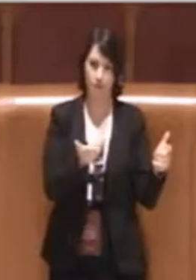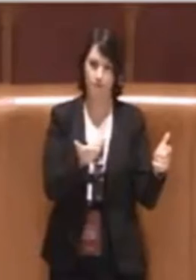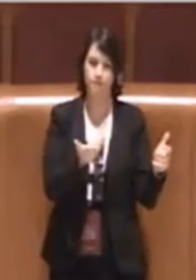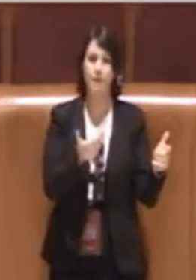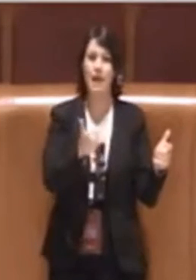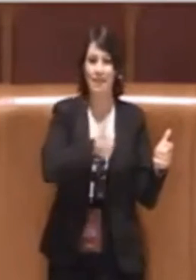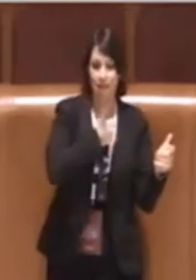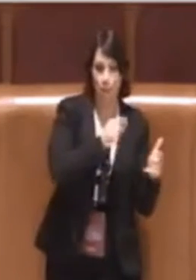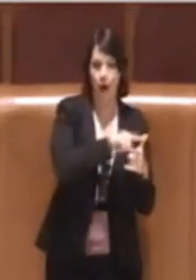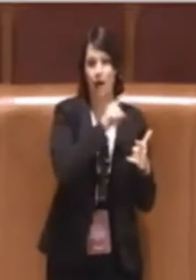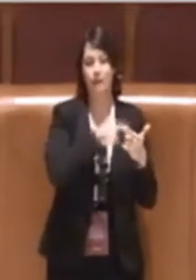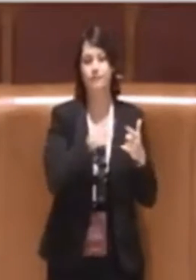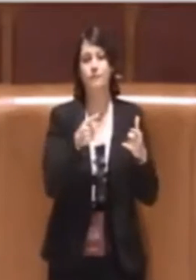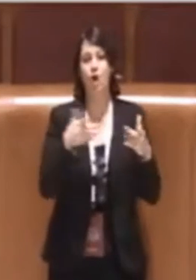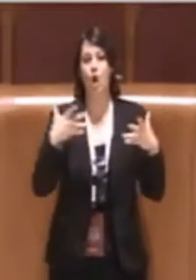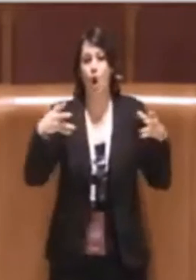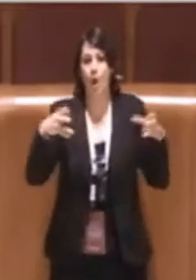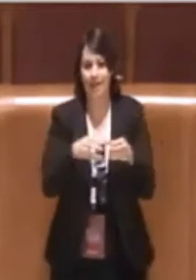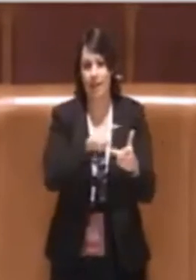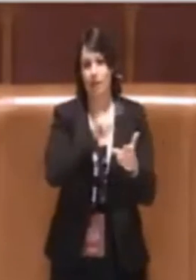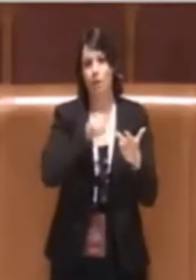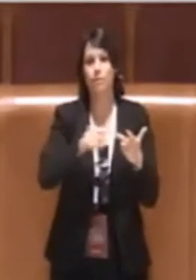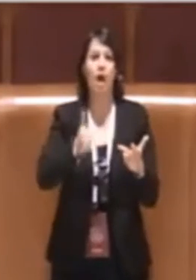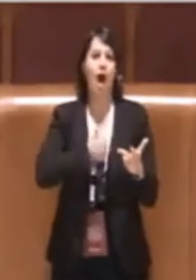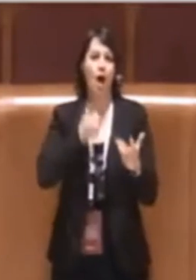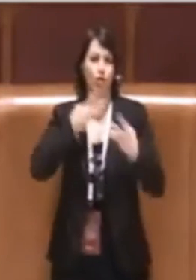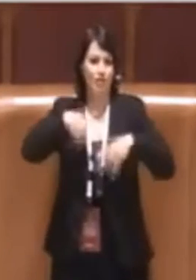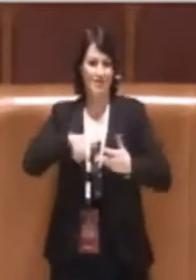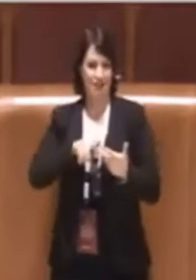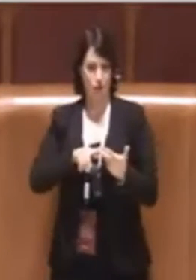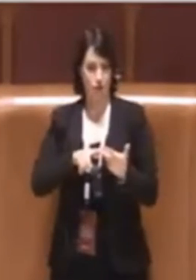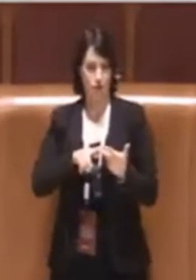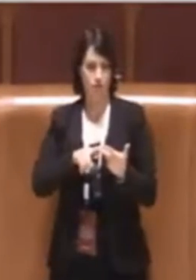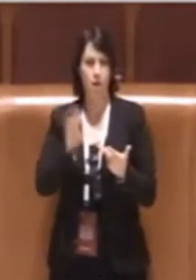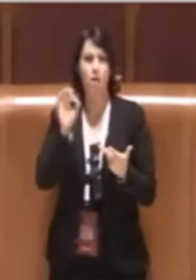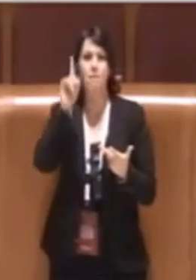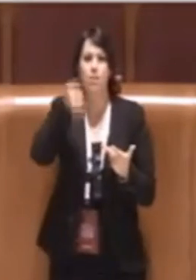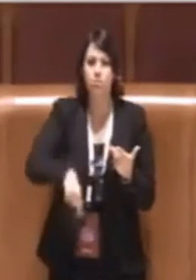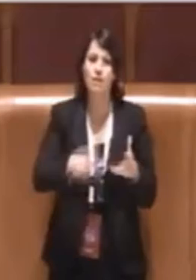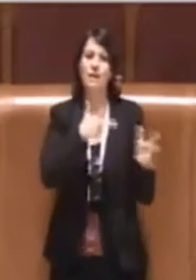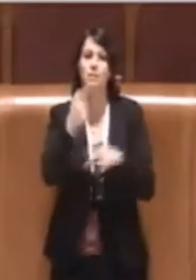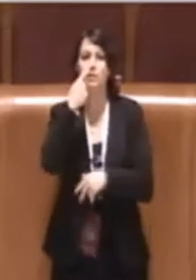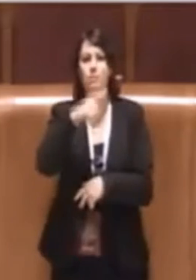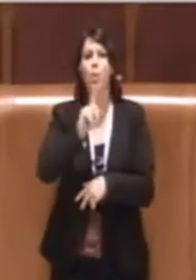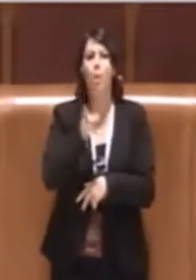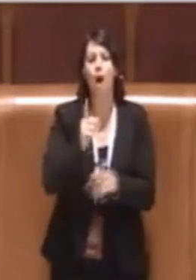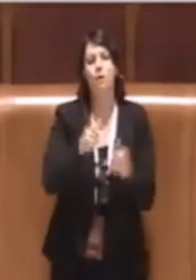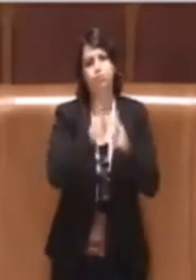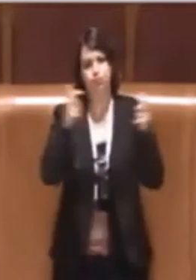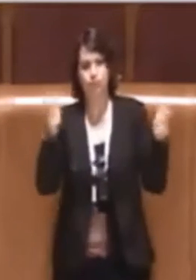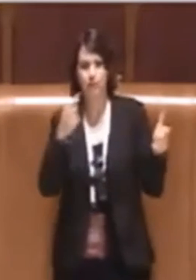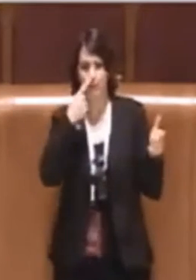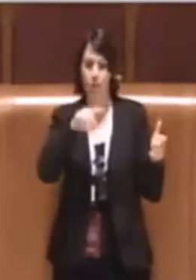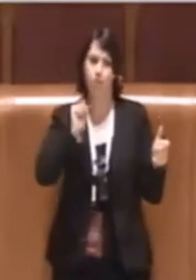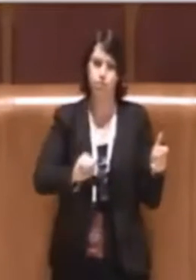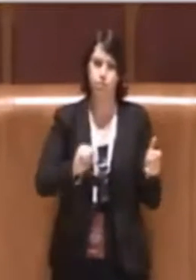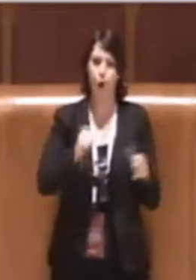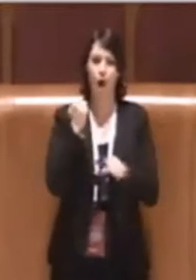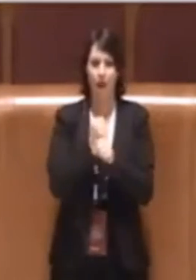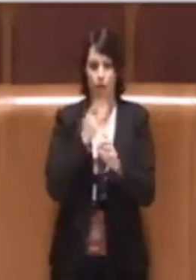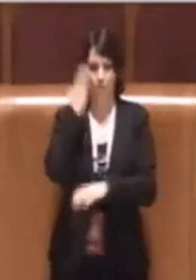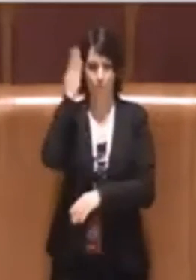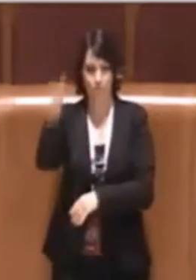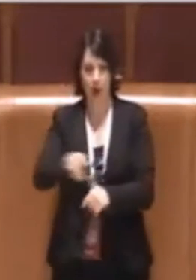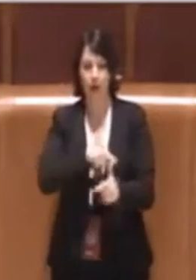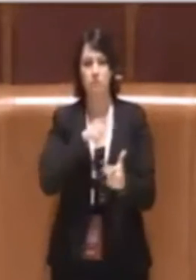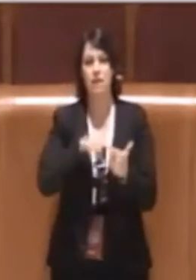individuale, collettivo o autogestito, ma anche della tipologia del trasporto, quindi per raggiungere il posto di lavoro, per le attività sociali o